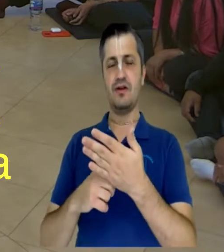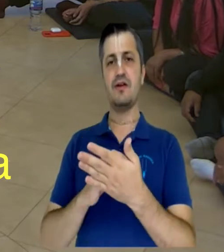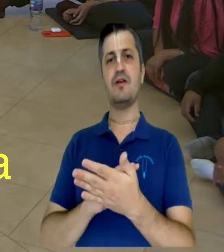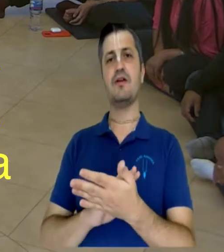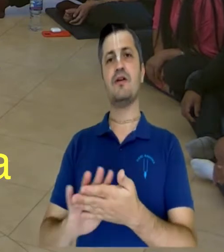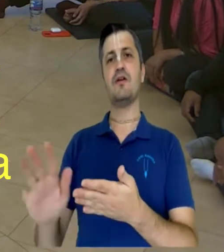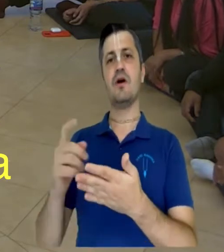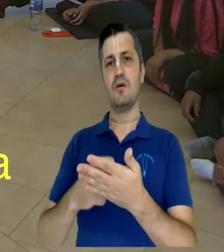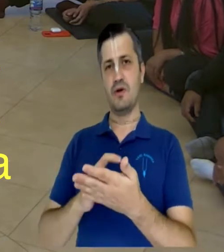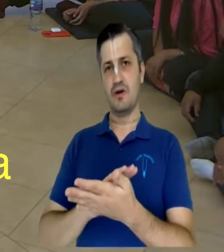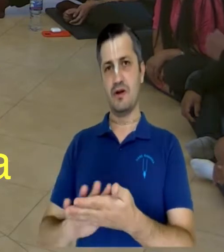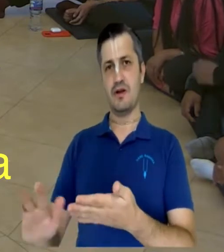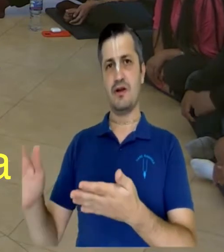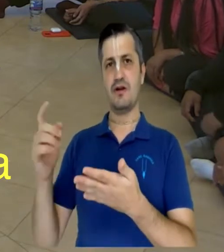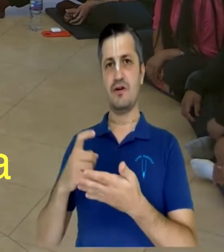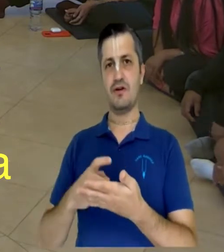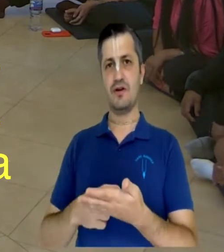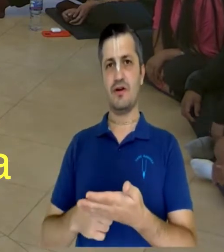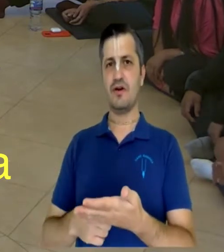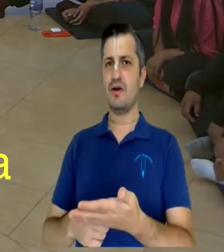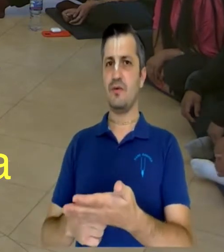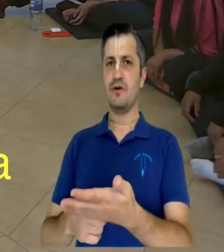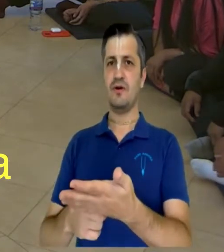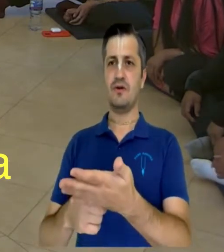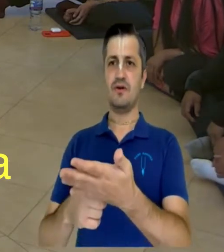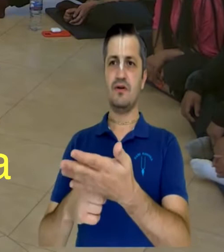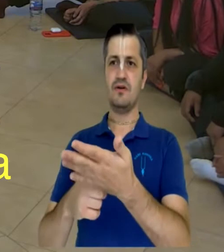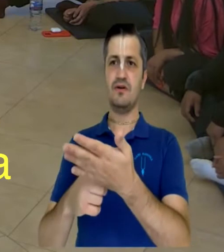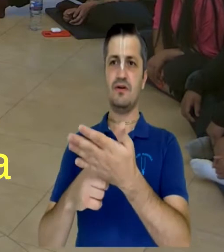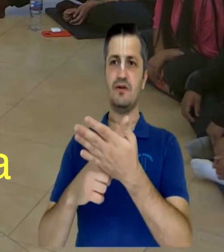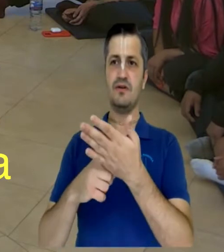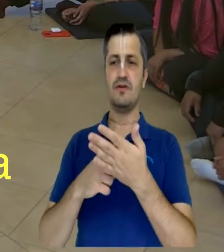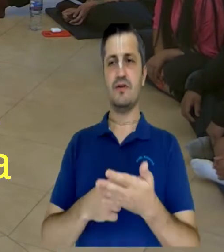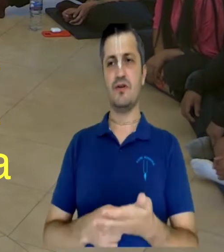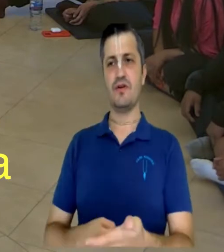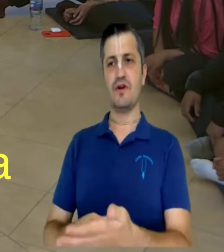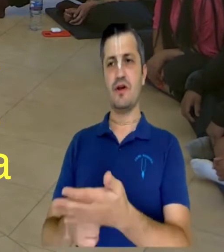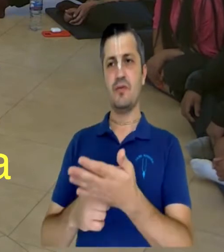Hare Rama, Hare Rama,